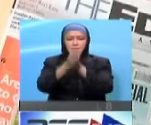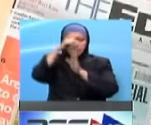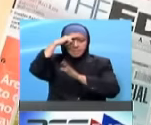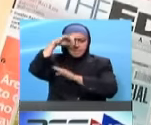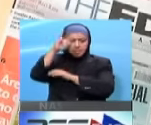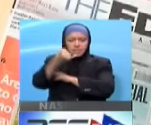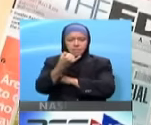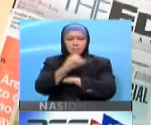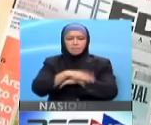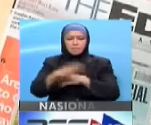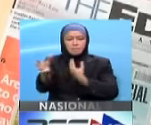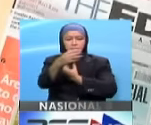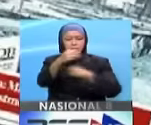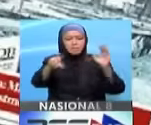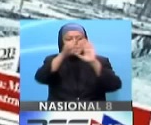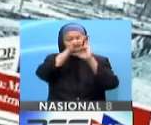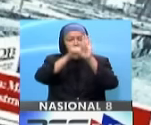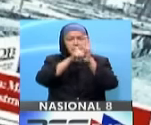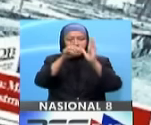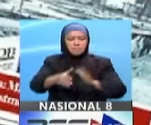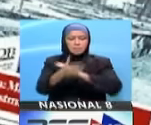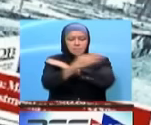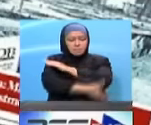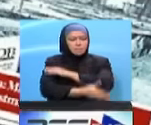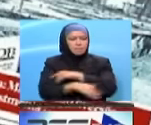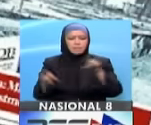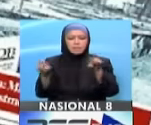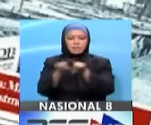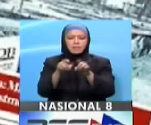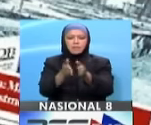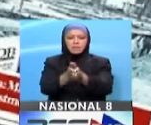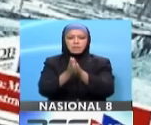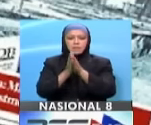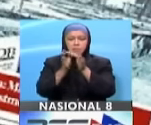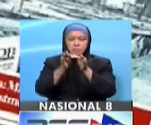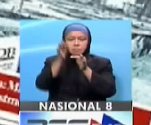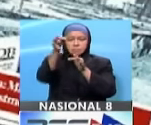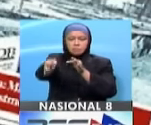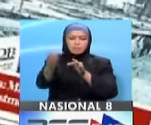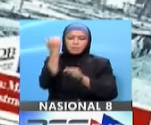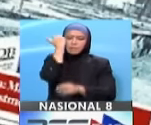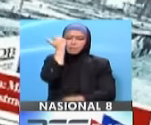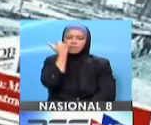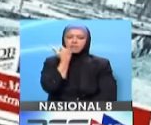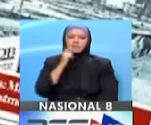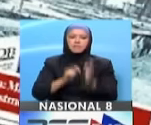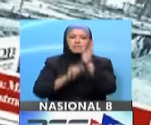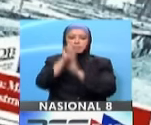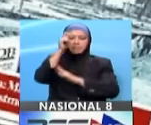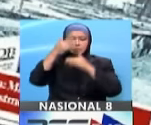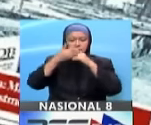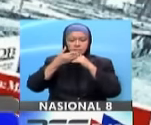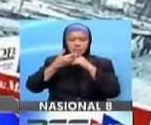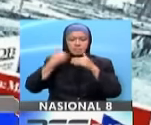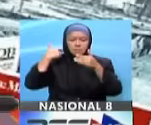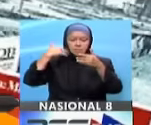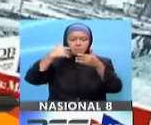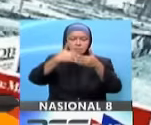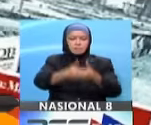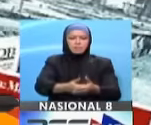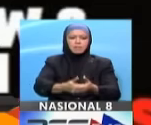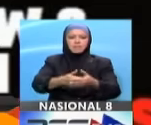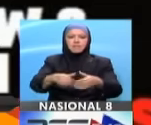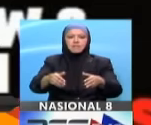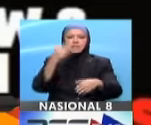memfailkan permohonan untuk menggantung keputusan Mahkamah Tinggi sehingga rayuannya didengar dan diputuskan Mahkamah Rayuan. Isnin